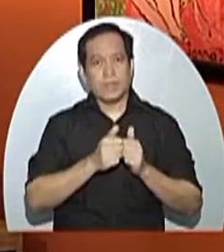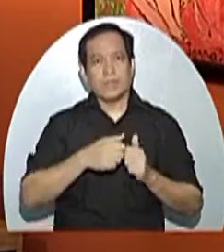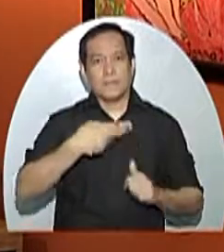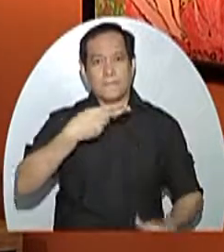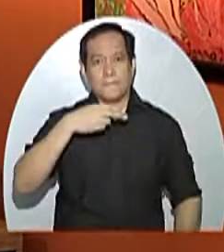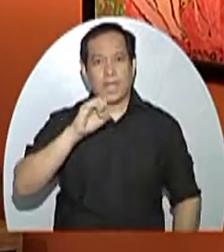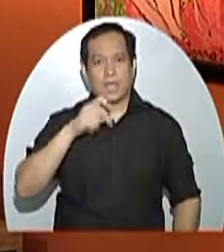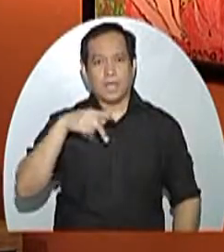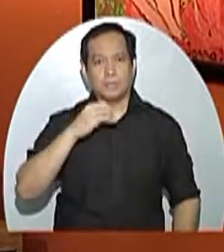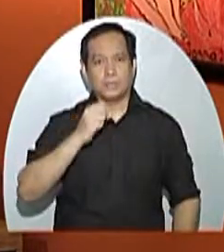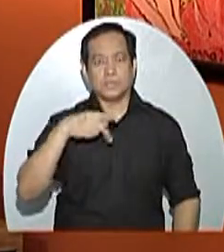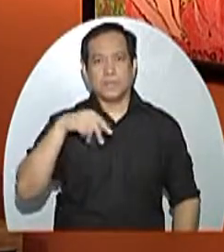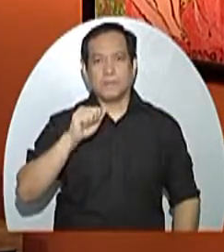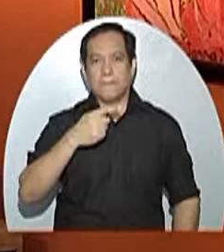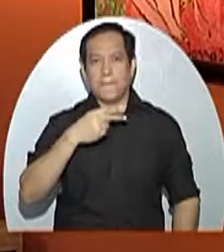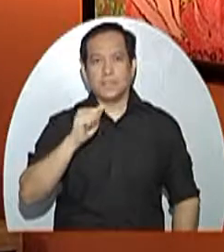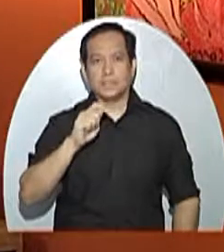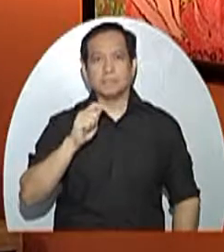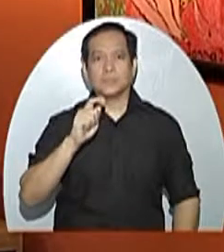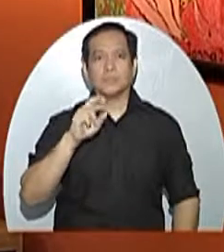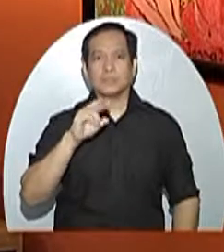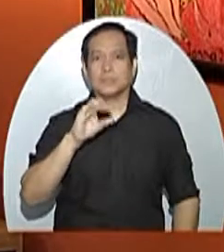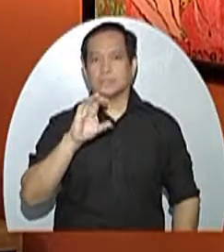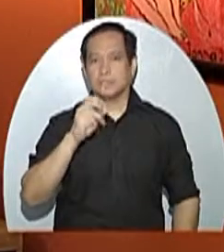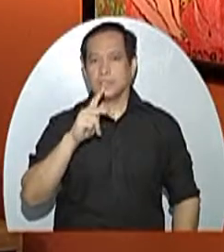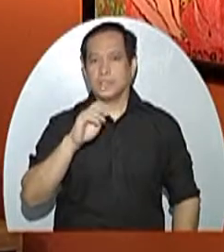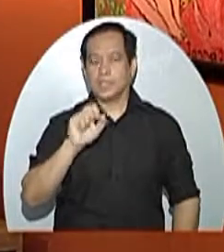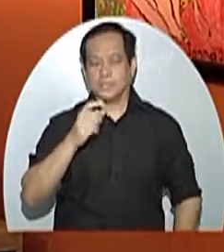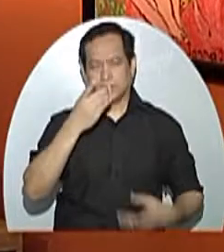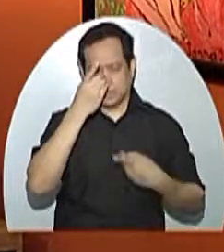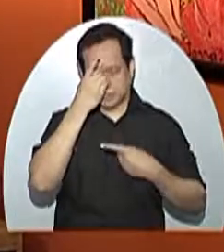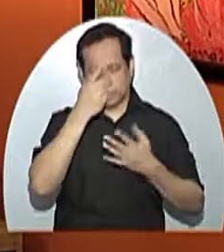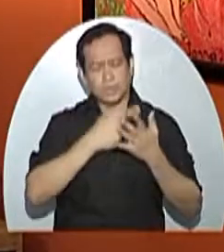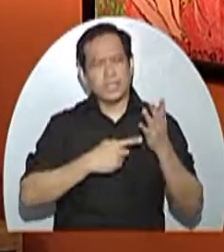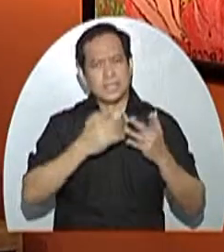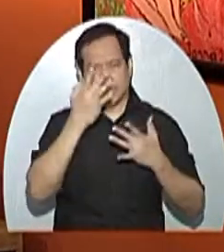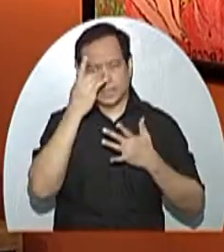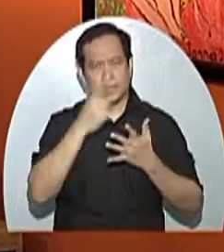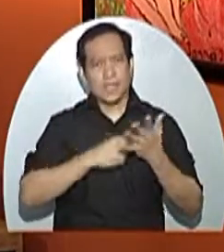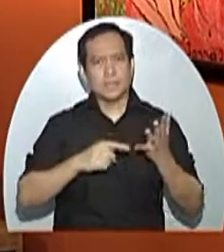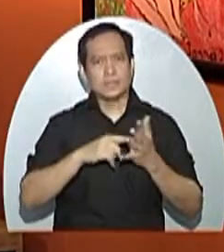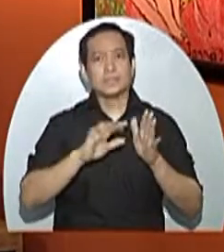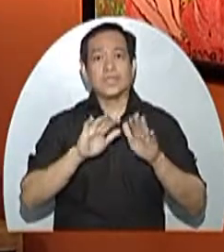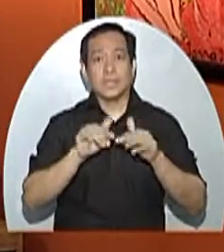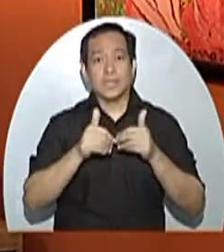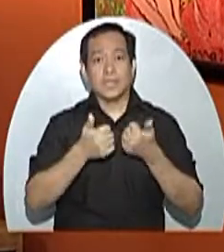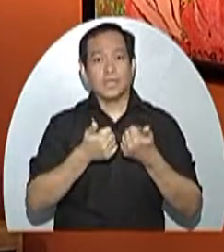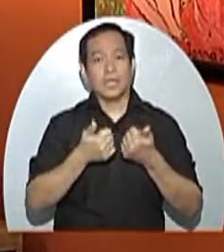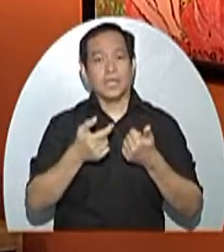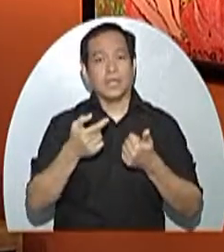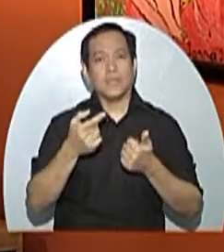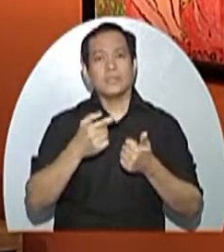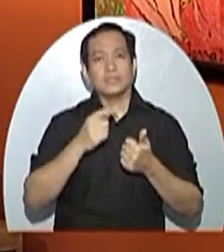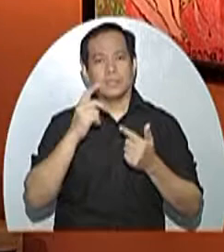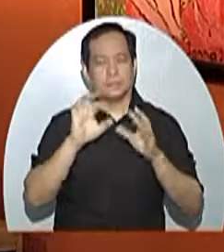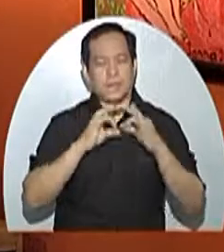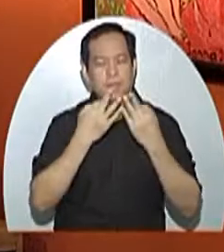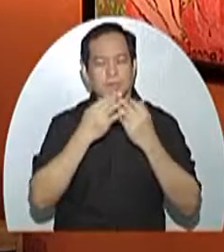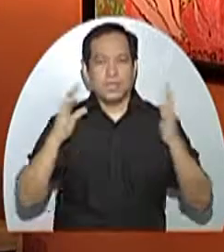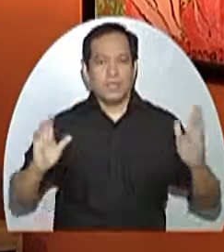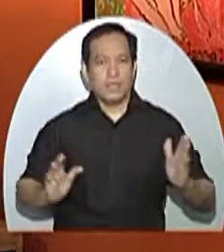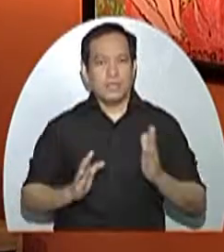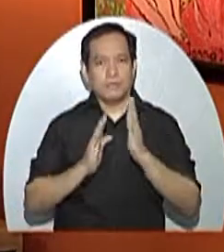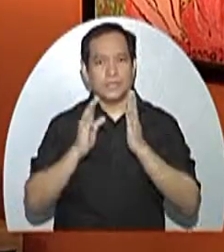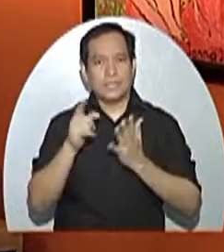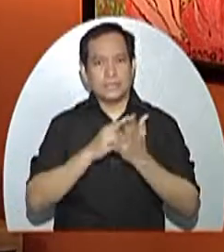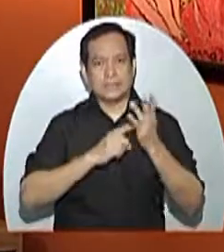siyang hypophosphatemic rickets disease. Ano ba yung sakit na ito? At paano inaarap ng pamilya ni